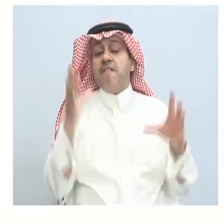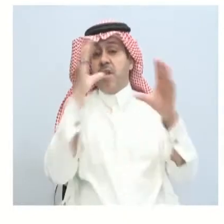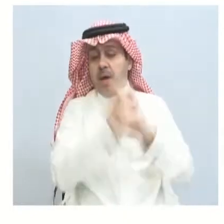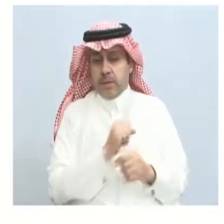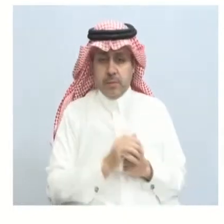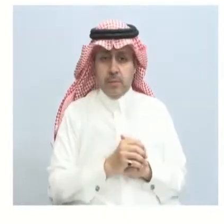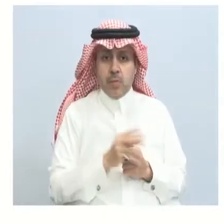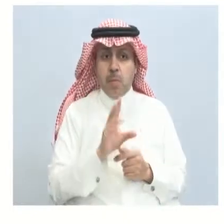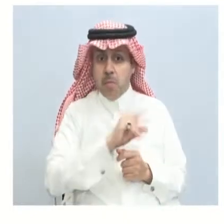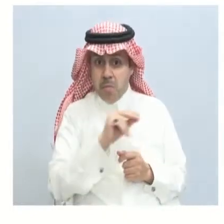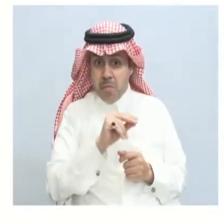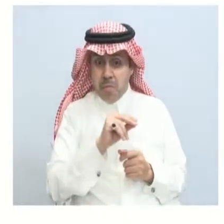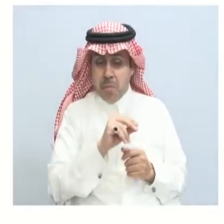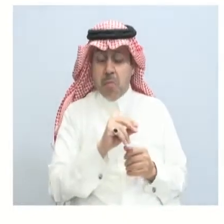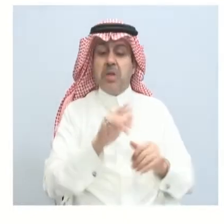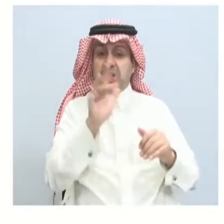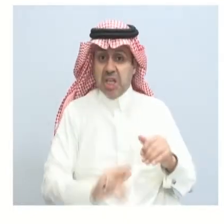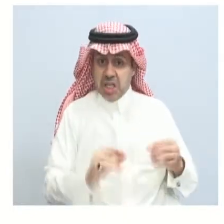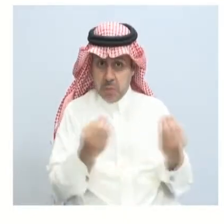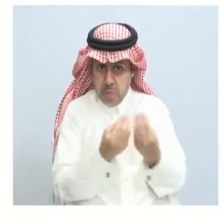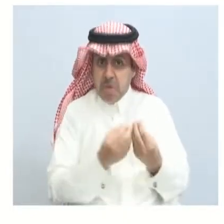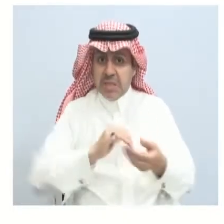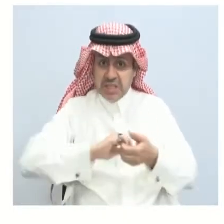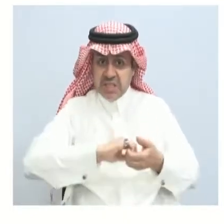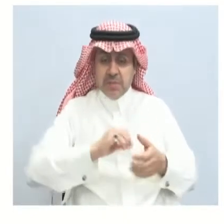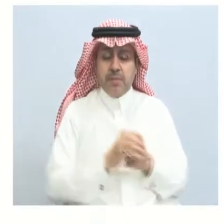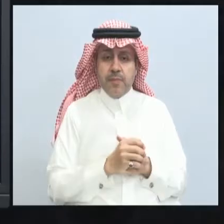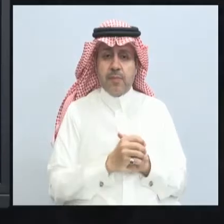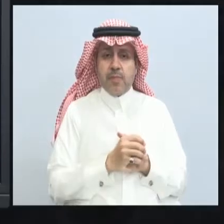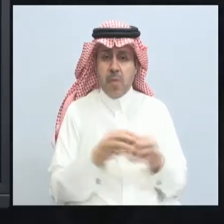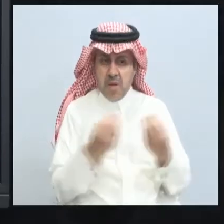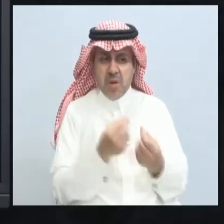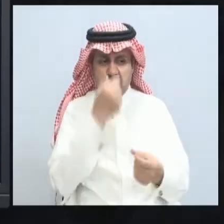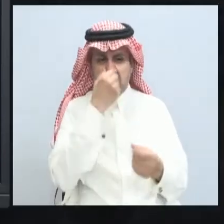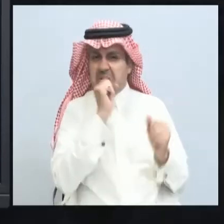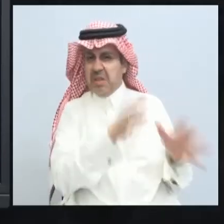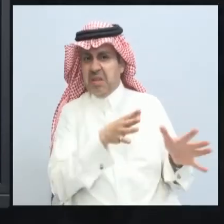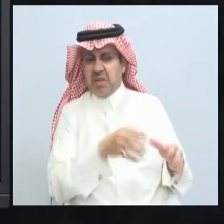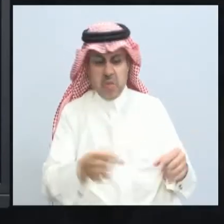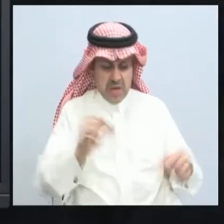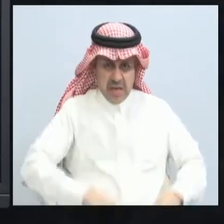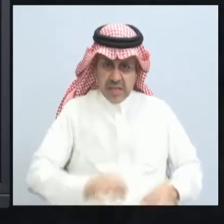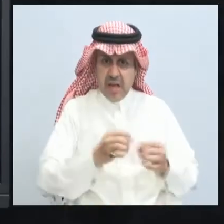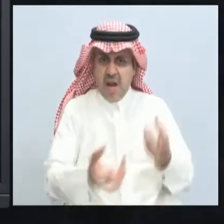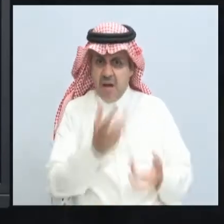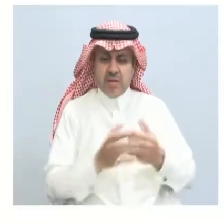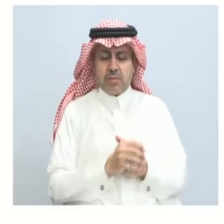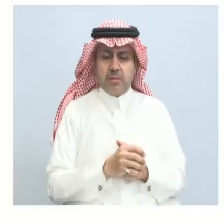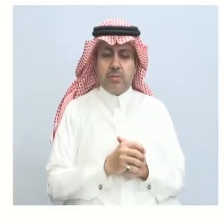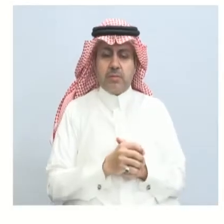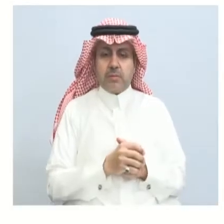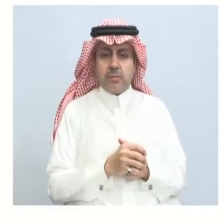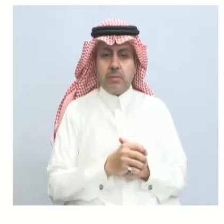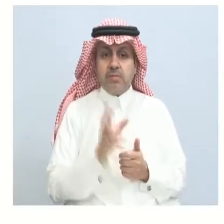بمجرد المجالسه ولو بمجرد ان تكون ان تكون مرافقا له مجالس له كذلك نافخ